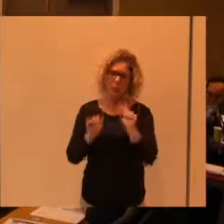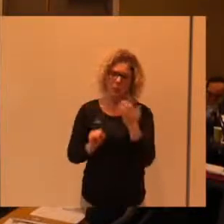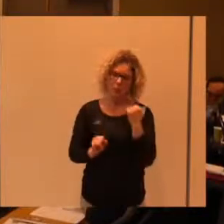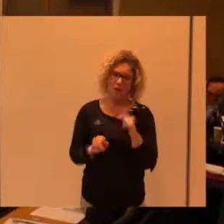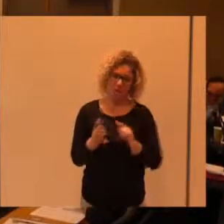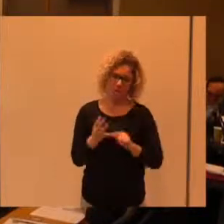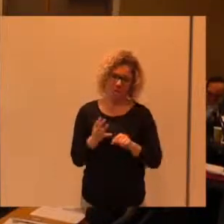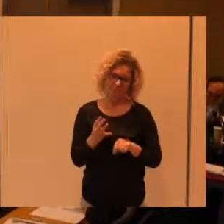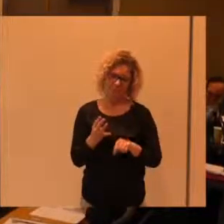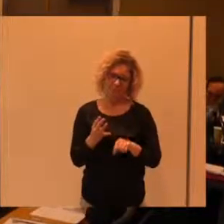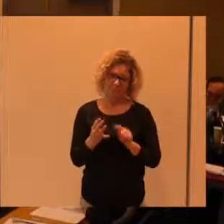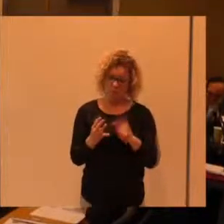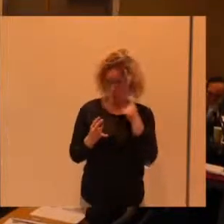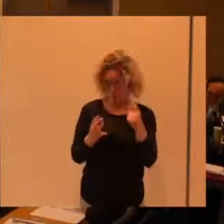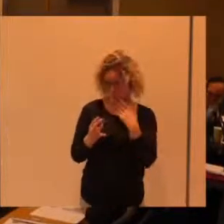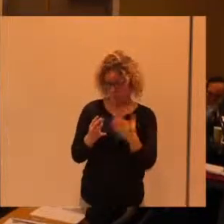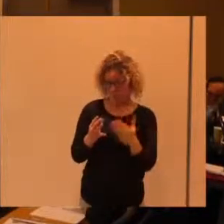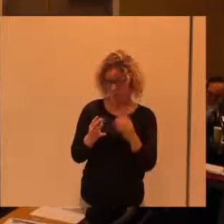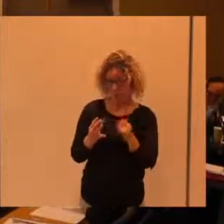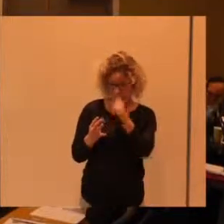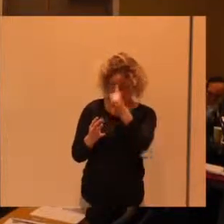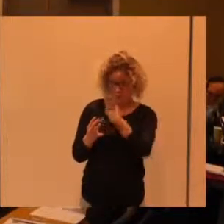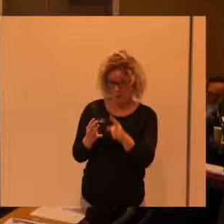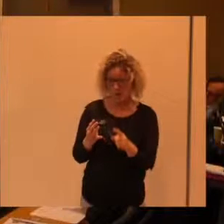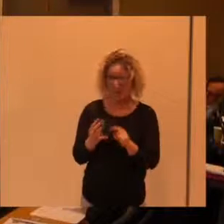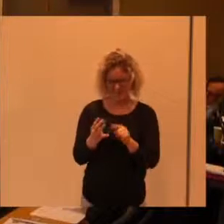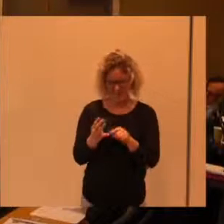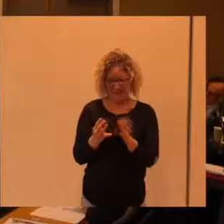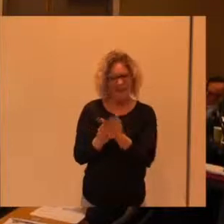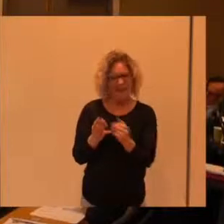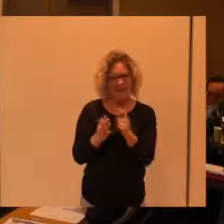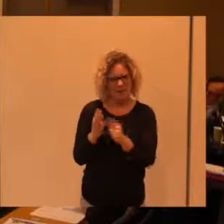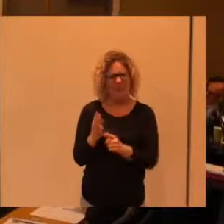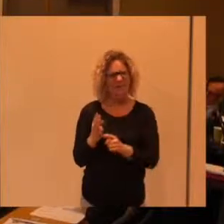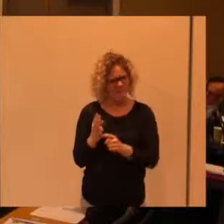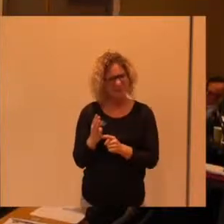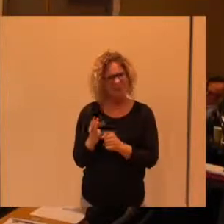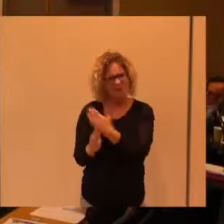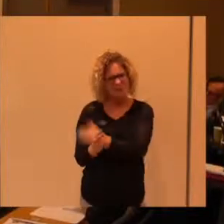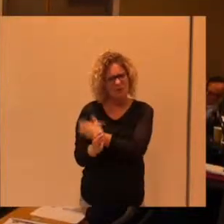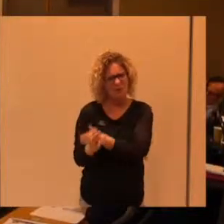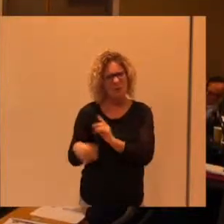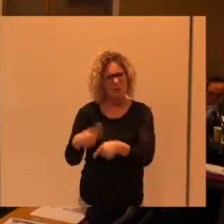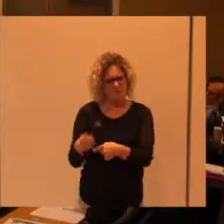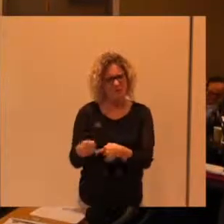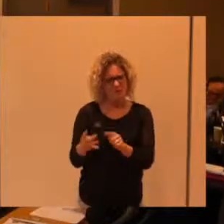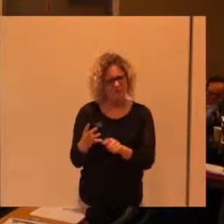man om. Och det låter ju bra, men den delen av de här reglerna är ganska, ganska svagt utvecklade just